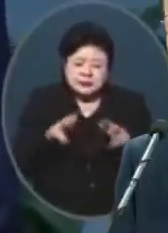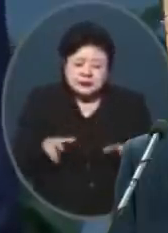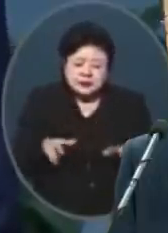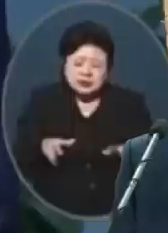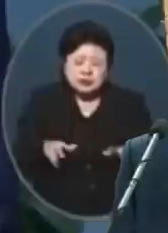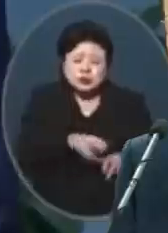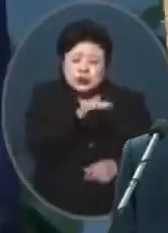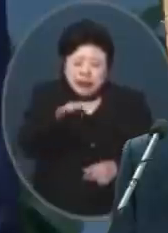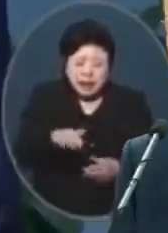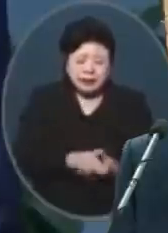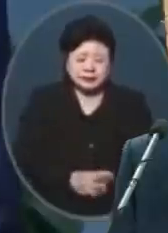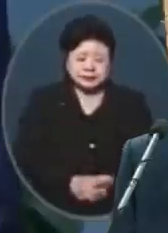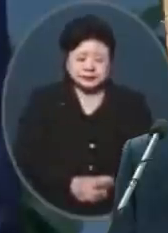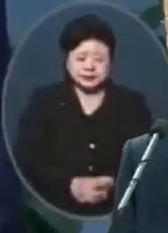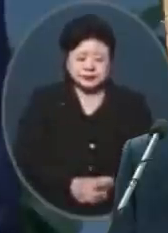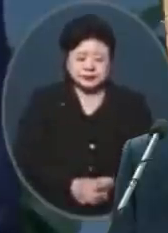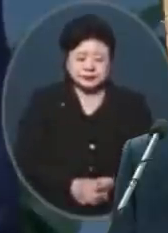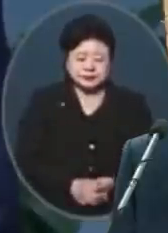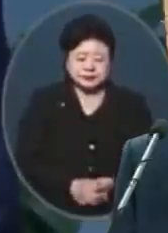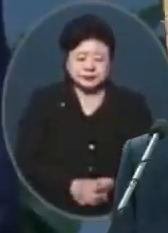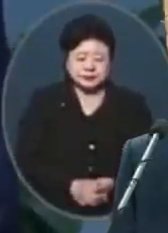질문이 하나 있습니다